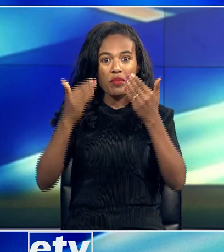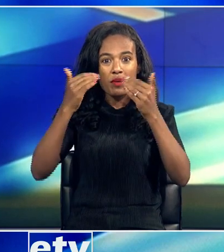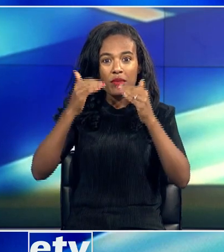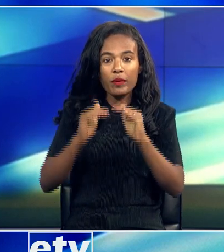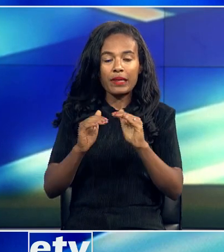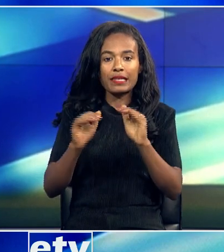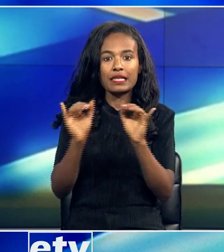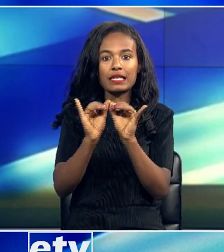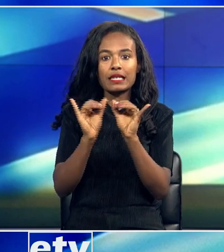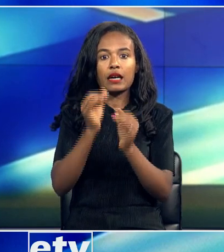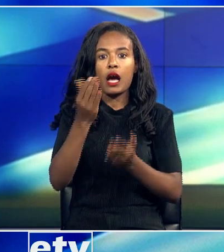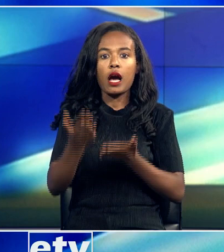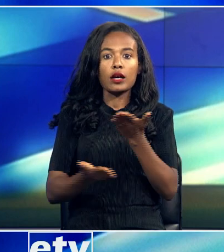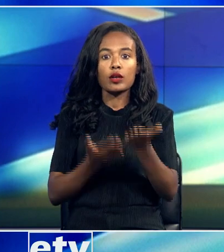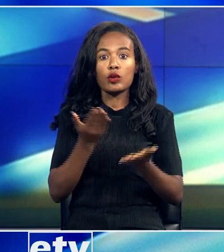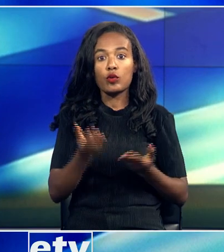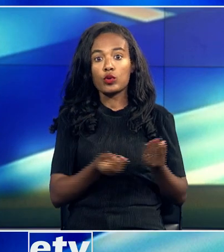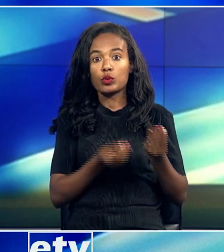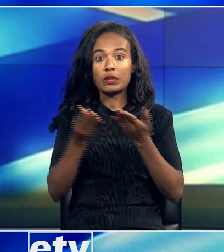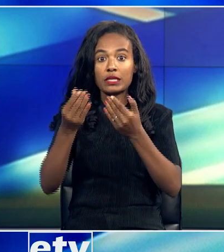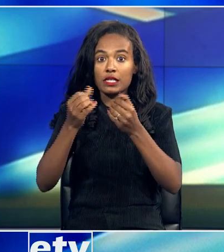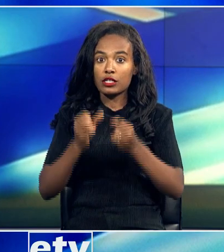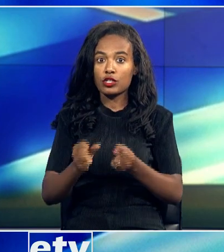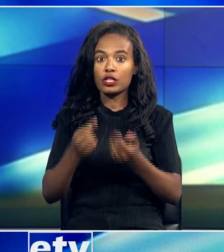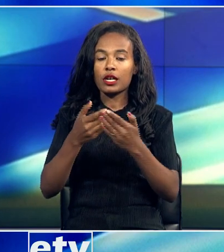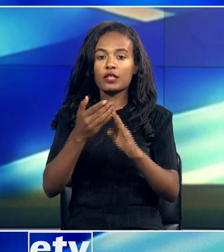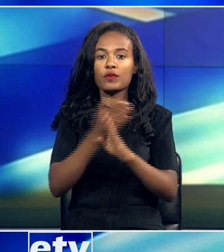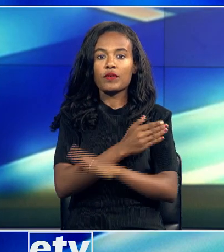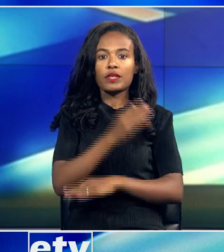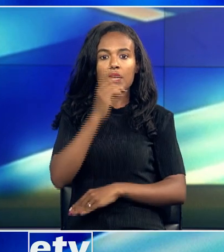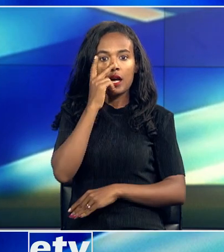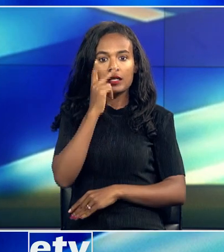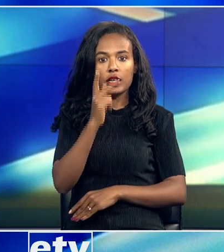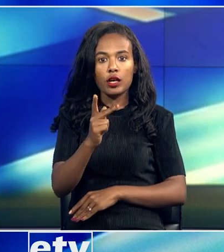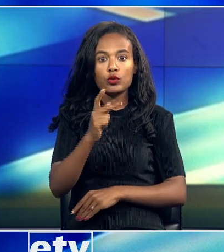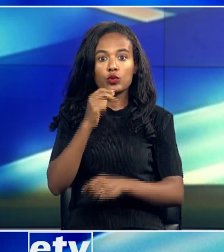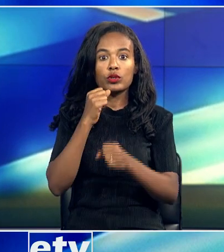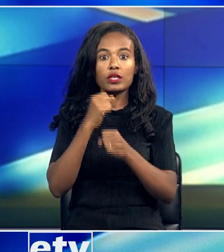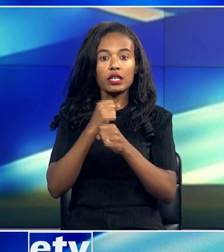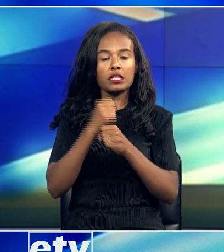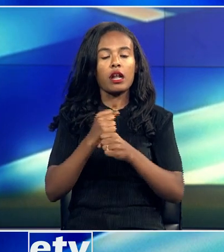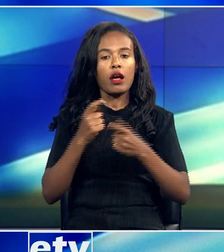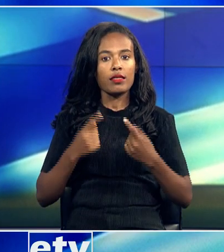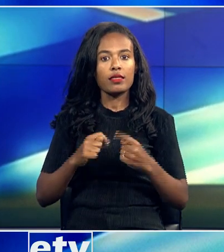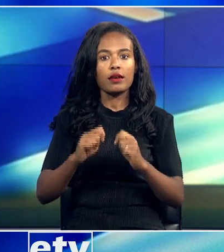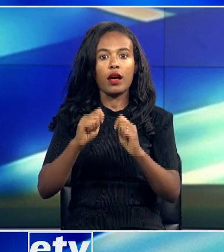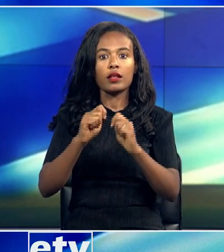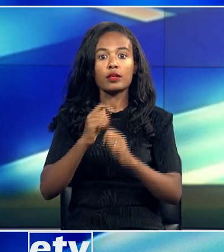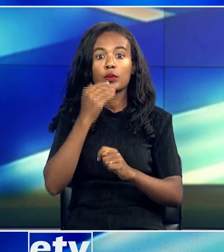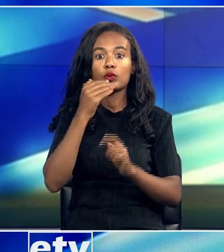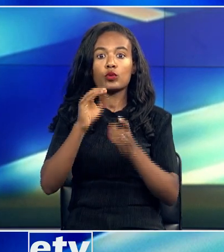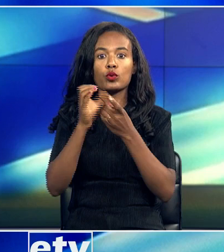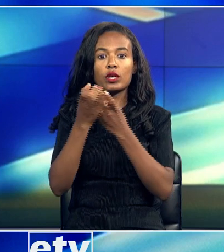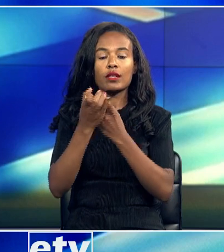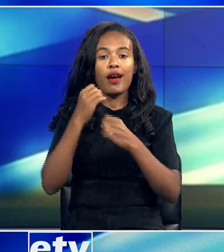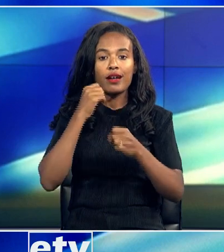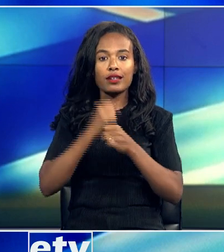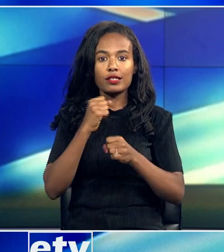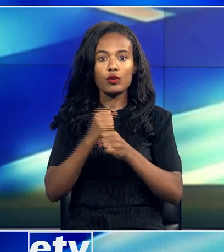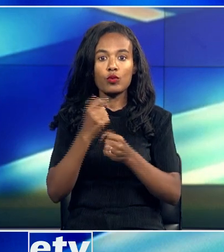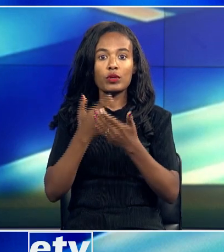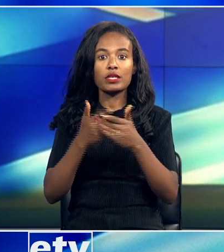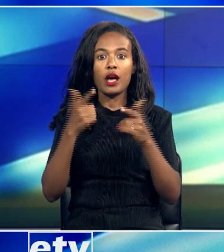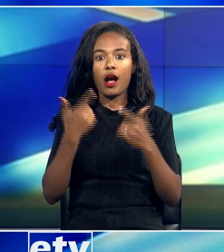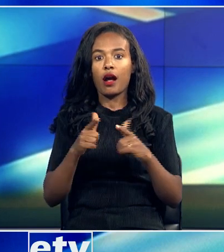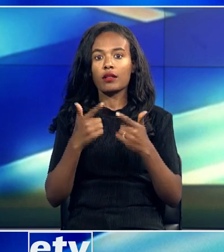ልክ አገልግሎት መስጠት እንዲችል ከዚህ በፊት ካሳያችሁት የስራ ትጋት በላቀ ሁኔታ እንድታከናውኑ በዚህ